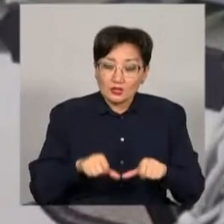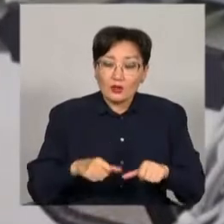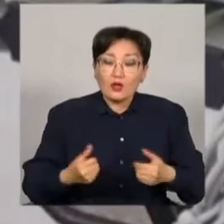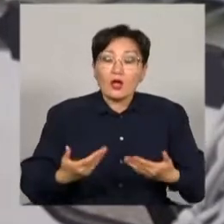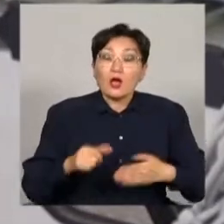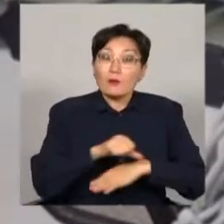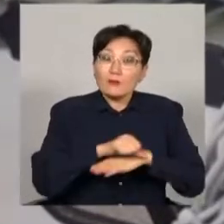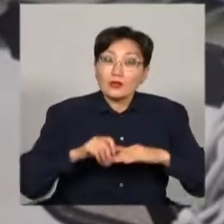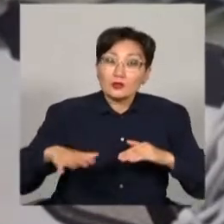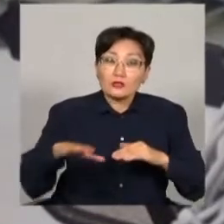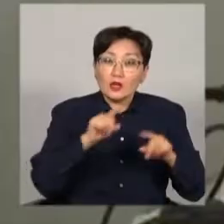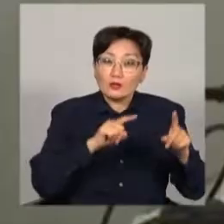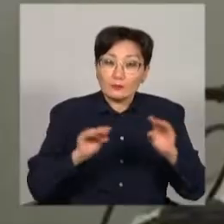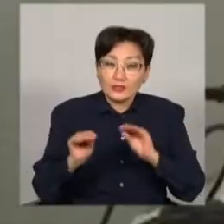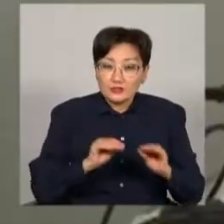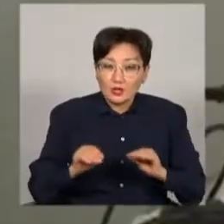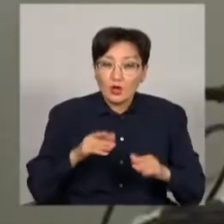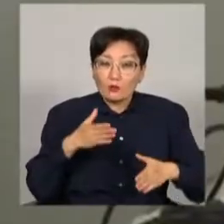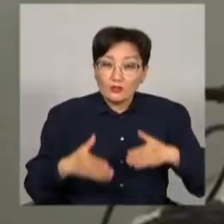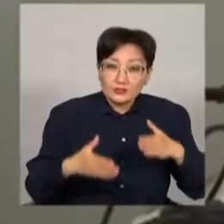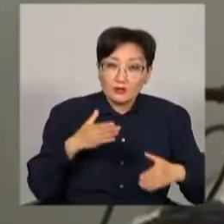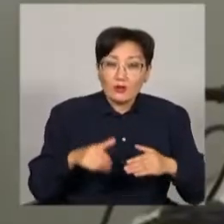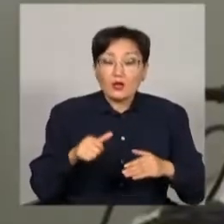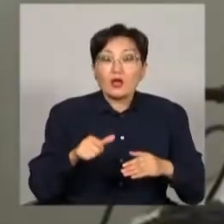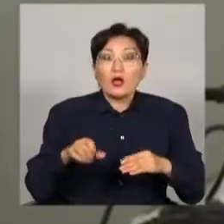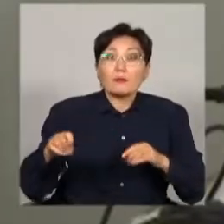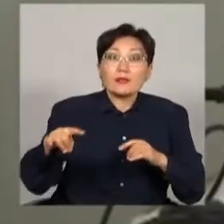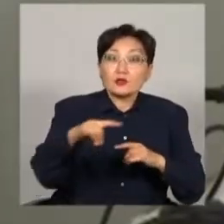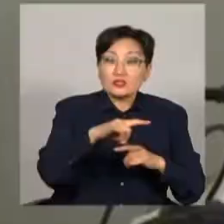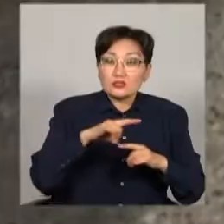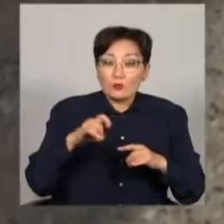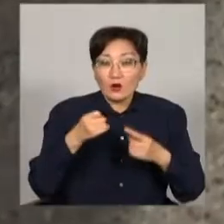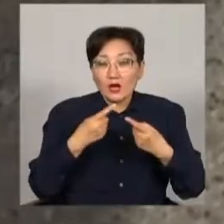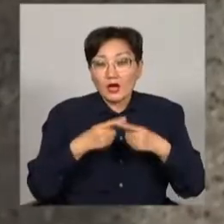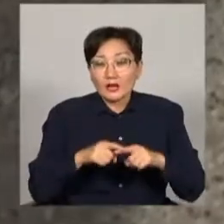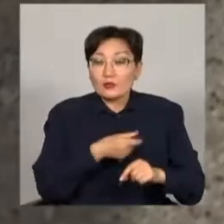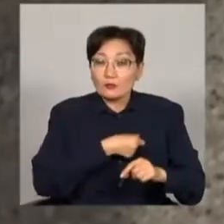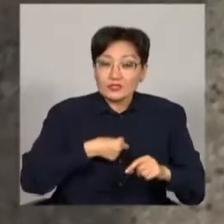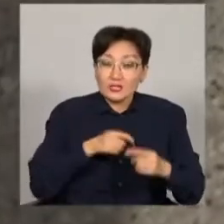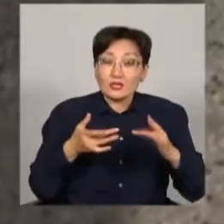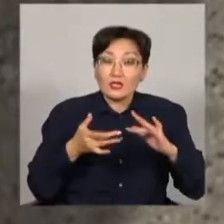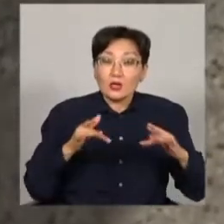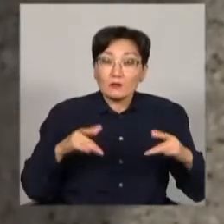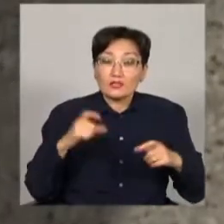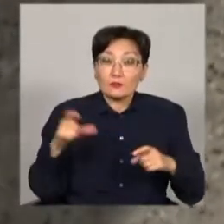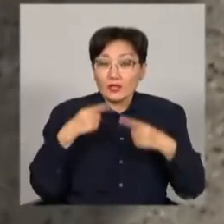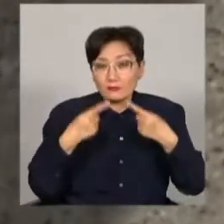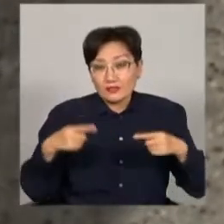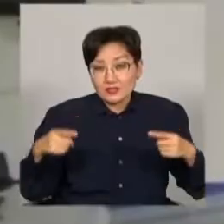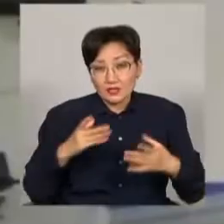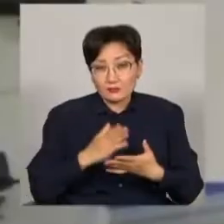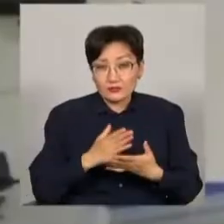ортасының дизайны, медиа дизайн, роботтандырылған пилотсыз аппараттар, IT менеджмент, цифрлық экономика және тағы да басқалар